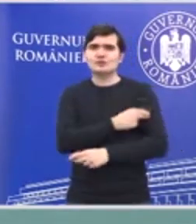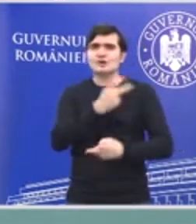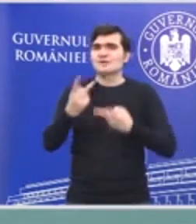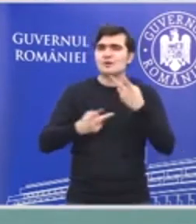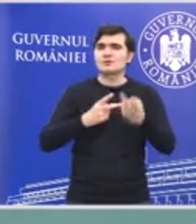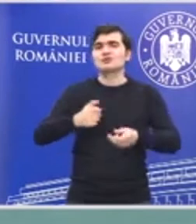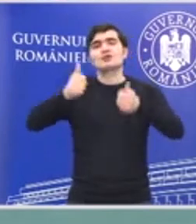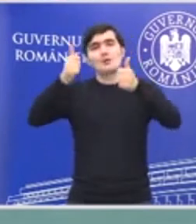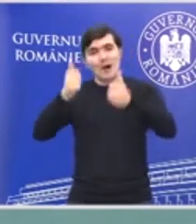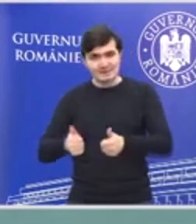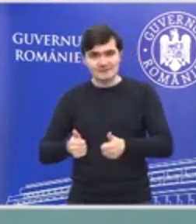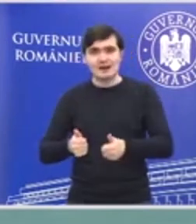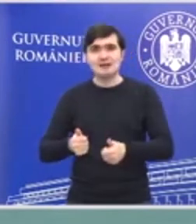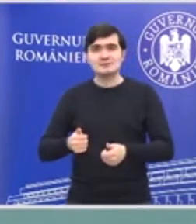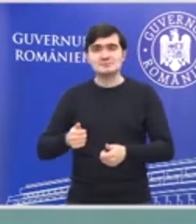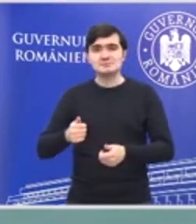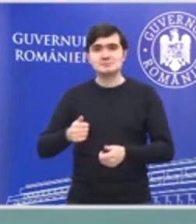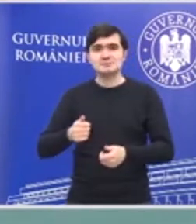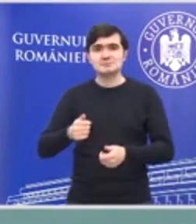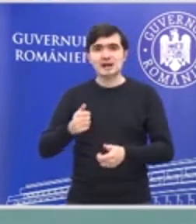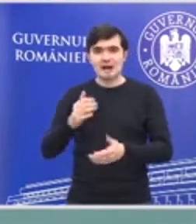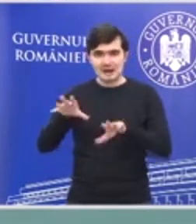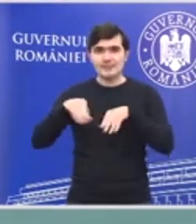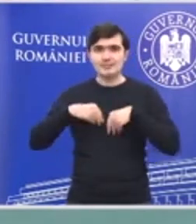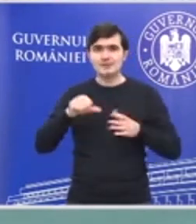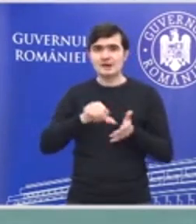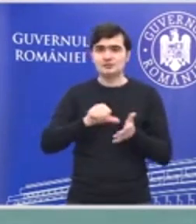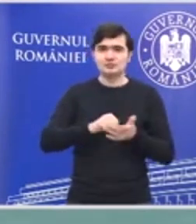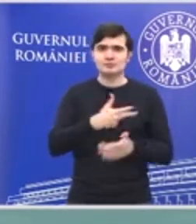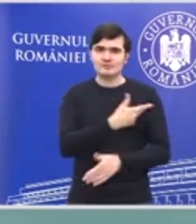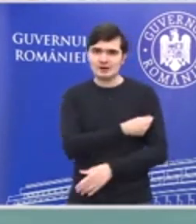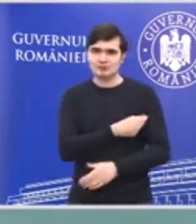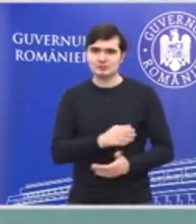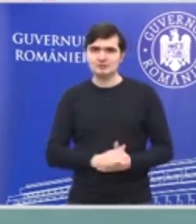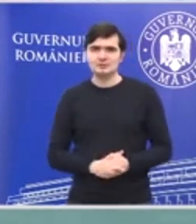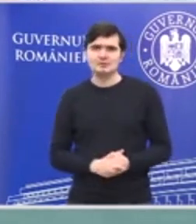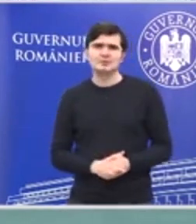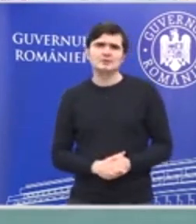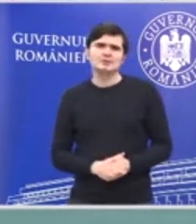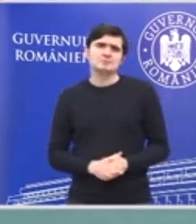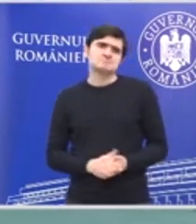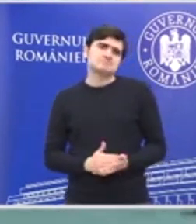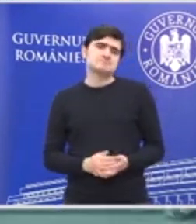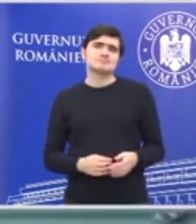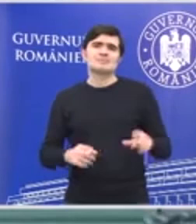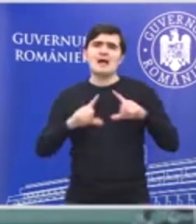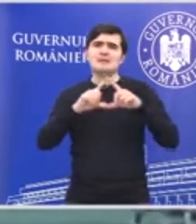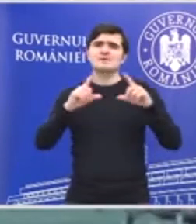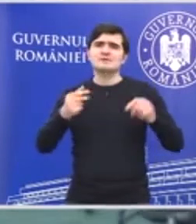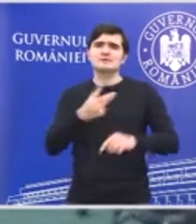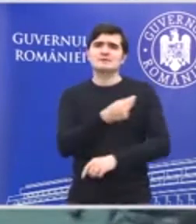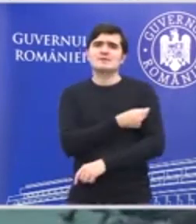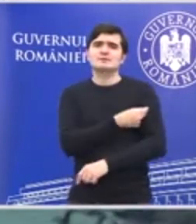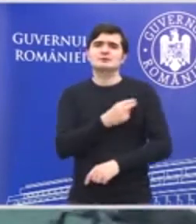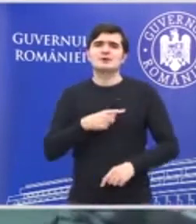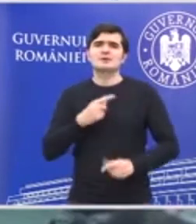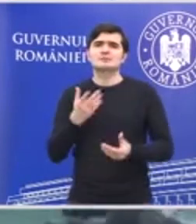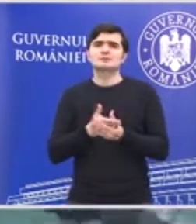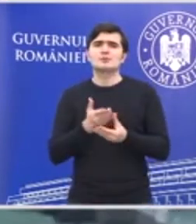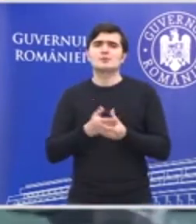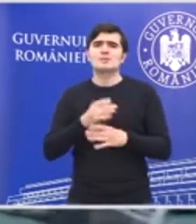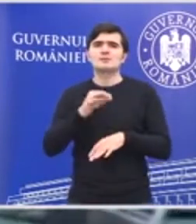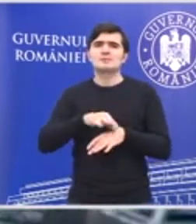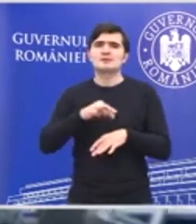reale primite la centrele de vaccinare? Deci, adeverințele de vaccinare sunt documente medicale folosibile